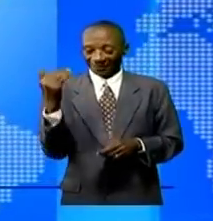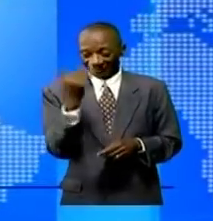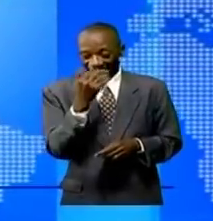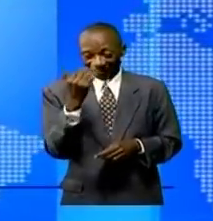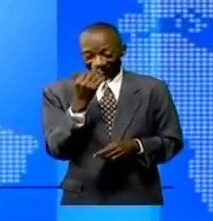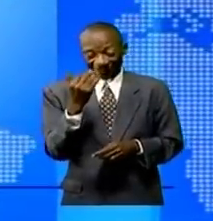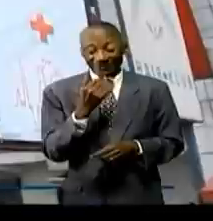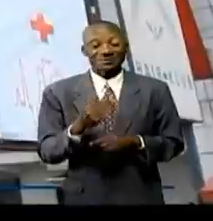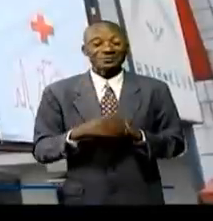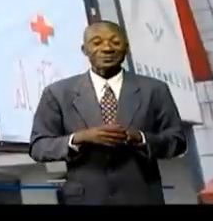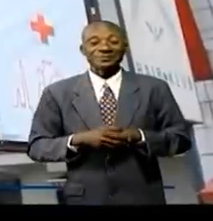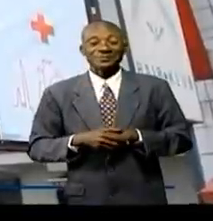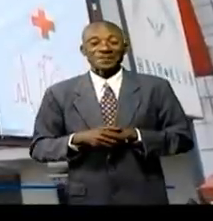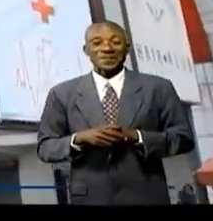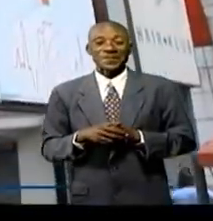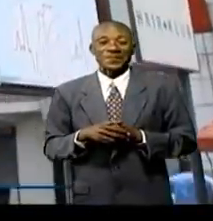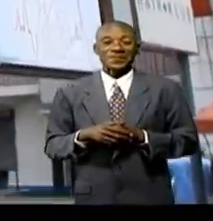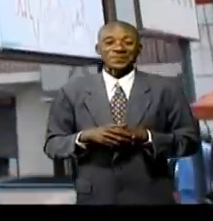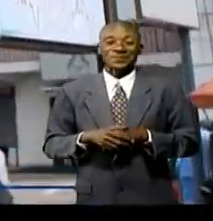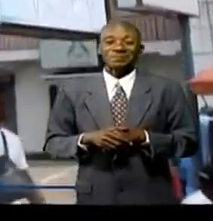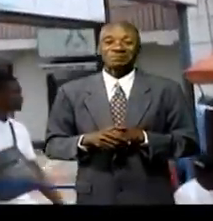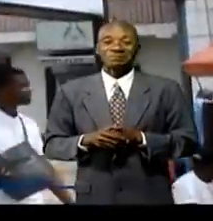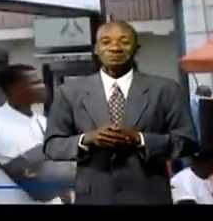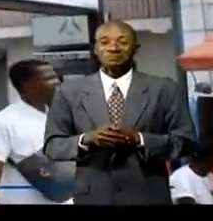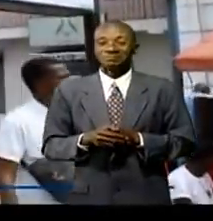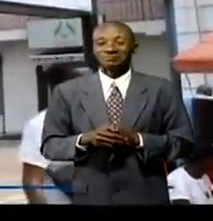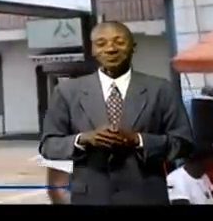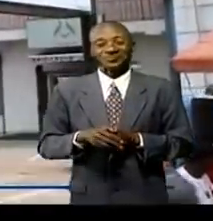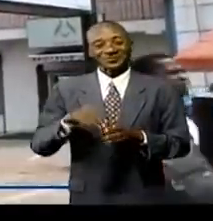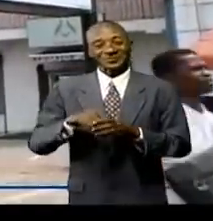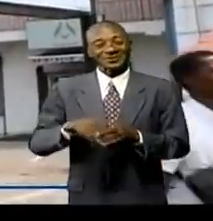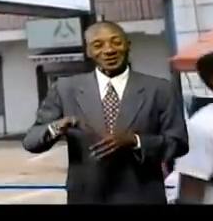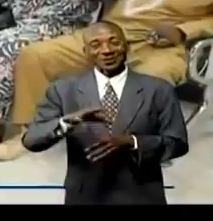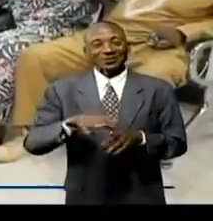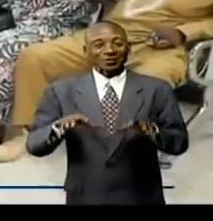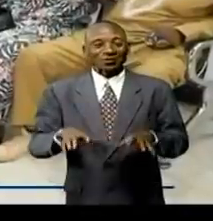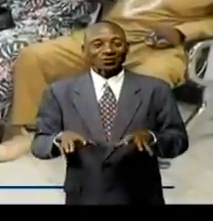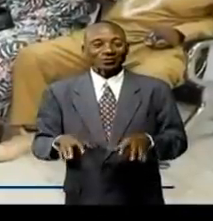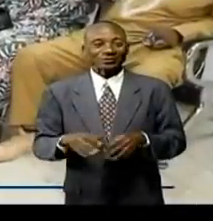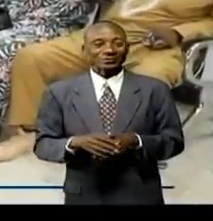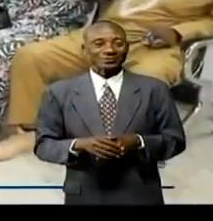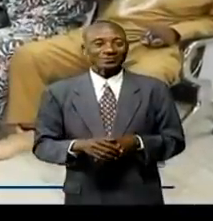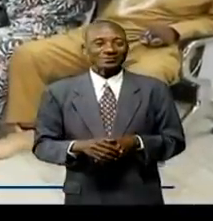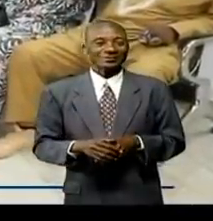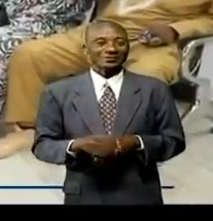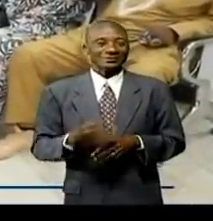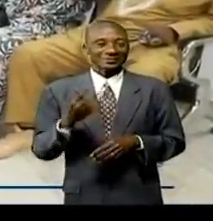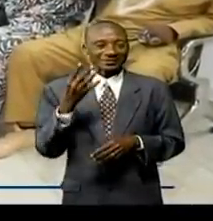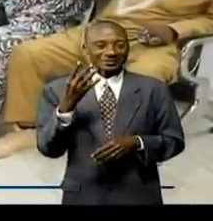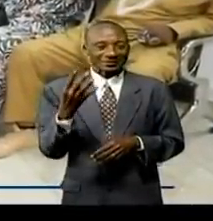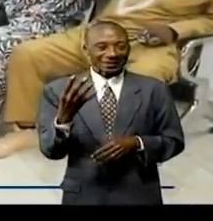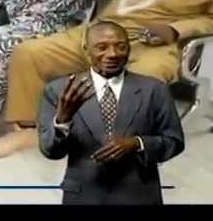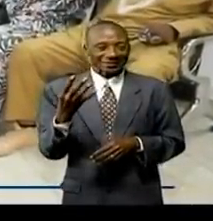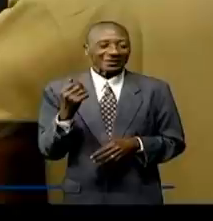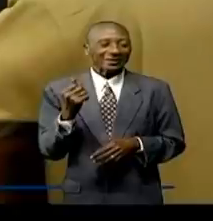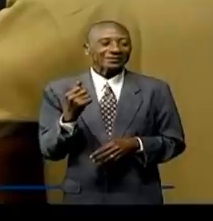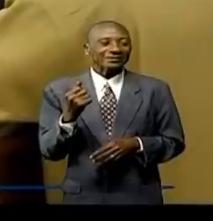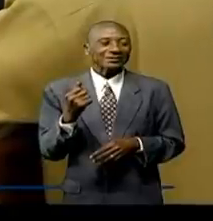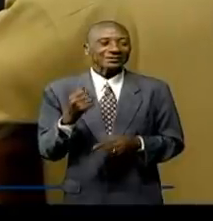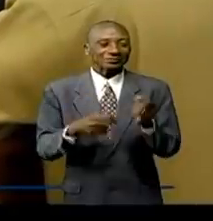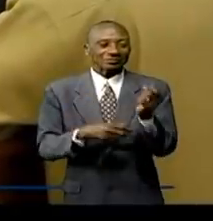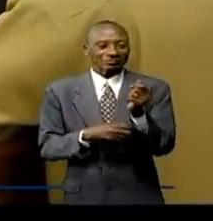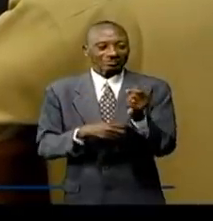le reportage. En République démocratique du Congo, 4 malades sur 10 hospitalisés en médecine